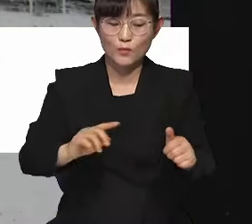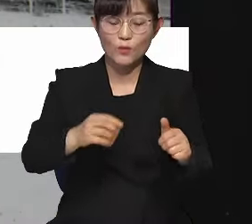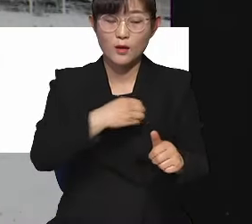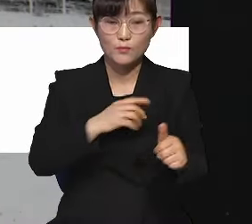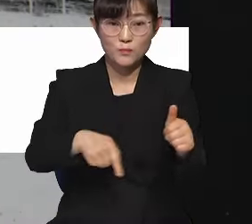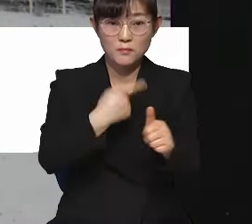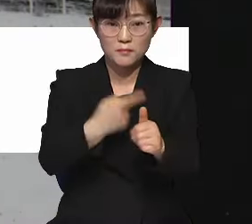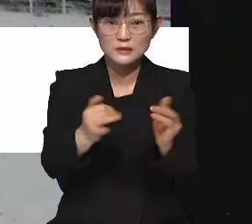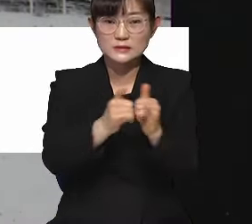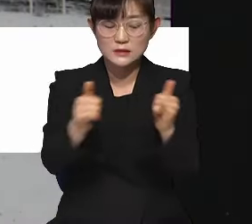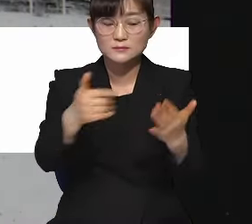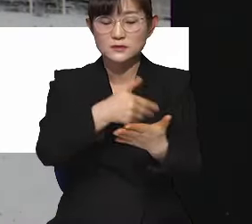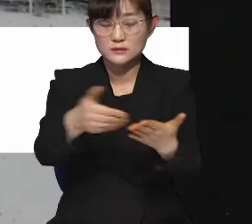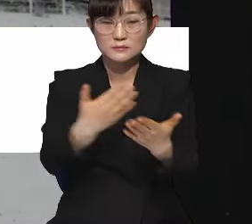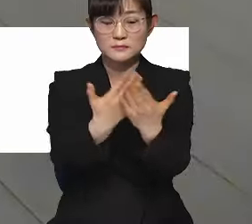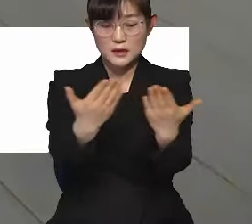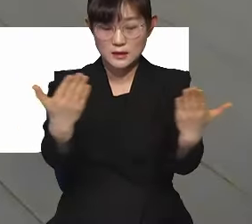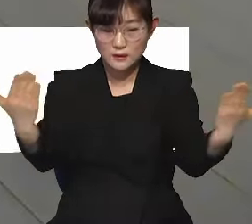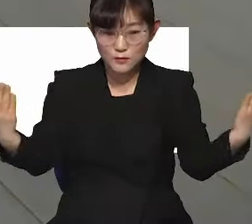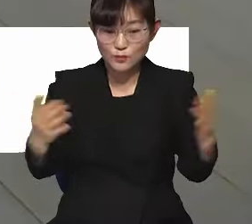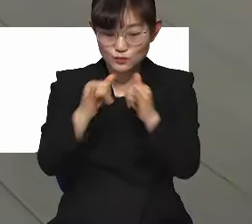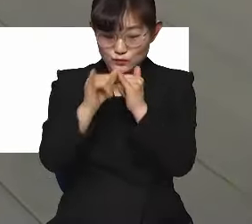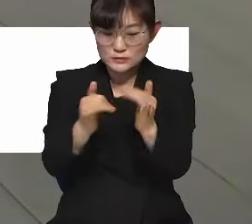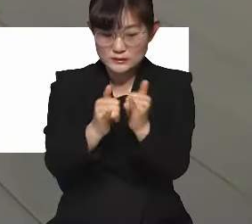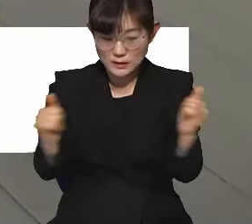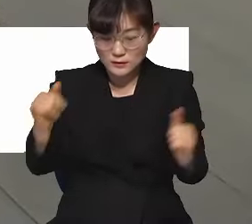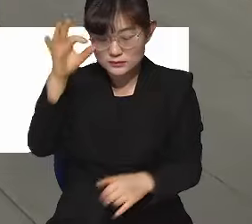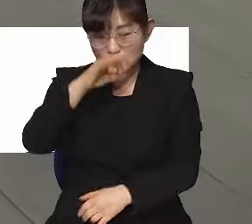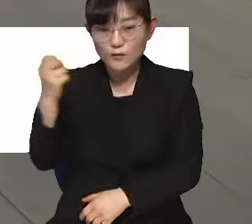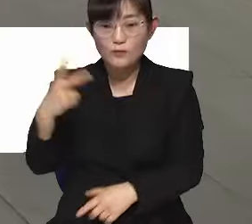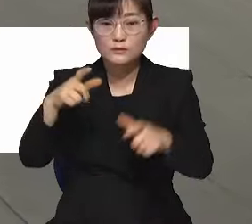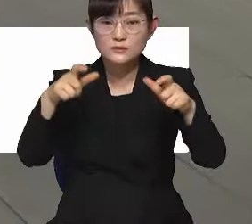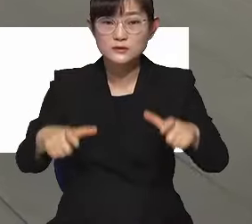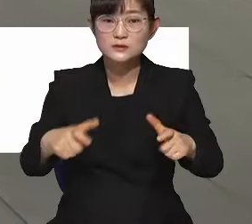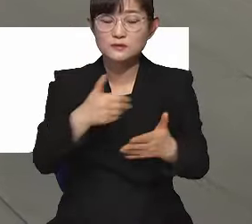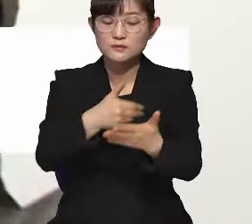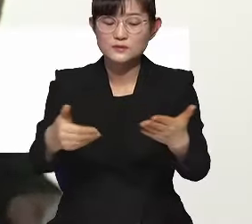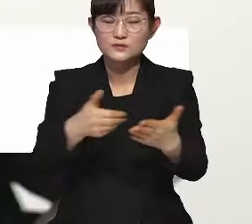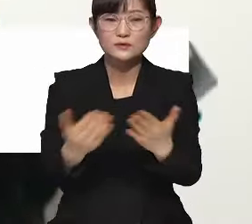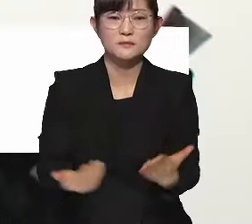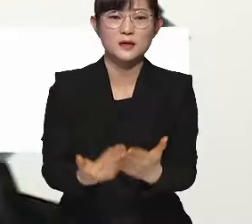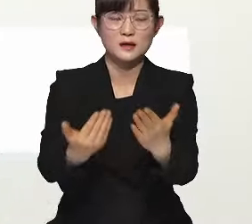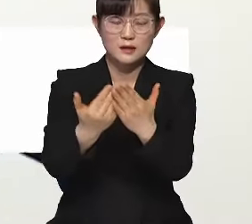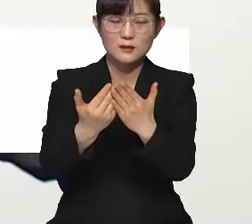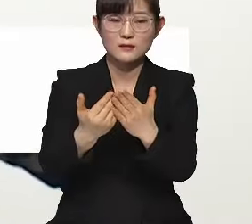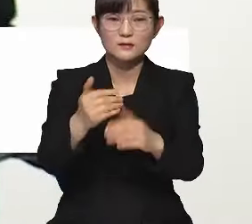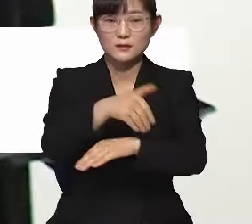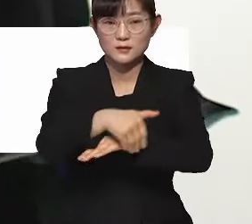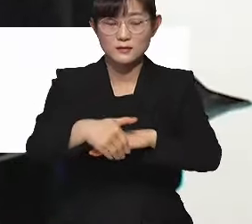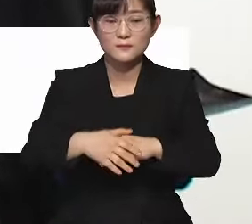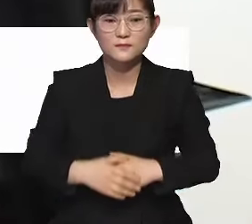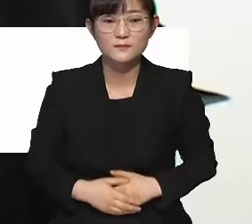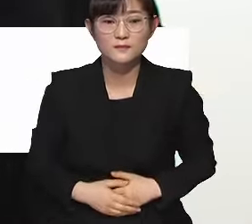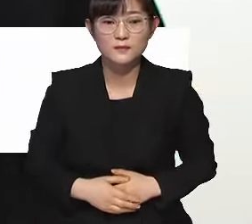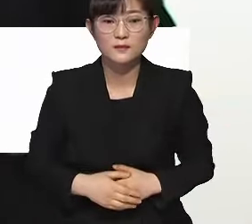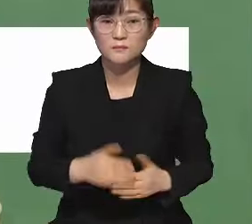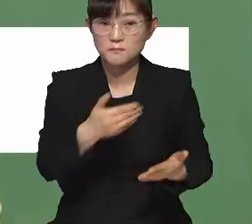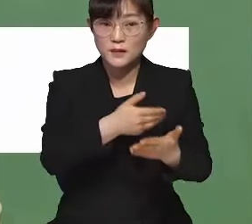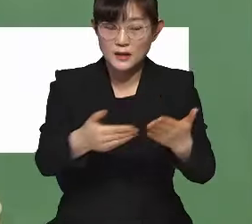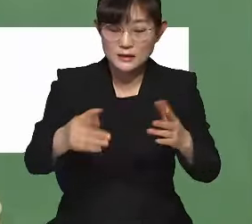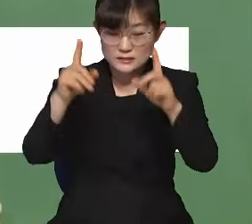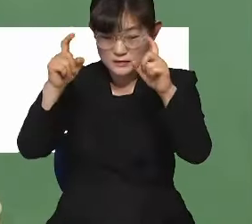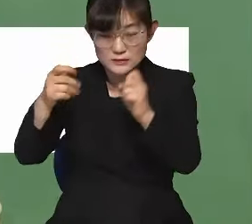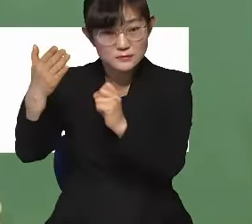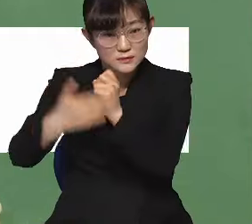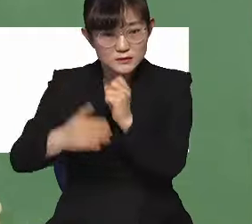작품을 소개하는 전시를 열고 우수작가 발굴과 지역사회 미술 기반 조성에 나선다고 밝혔습니다. 회화부터 서예, 사진